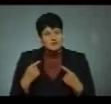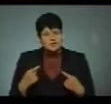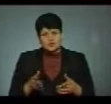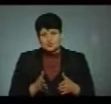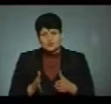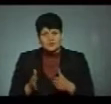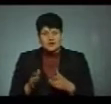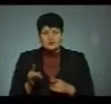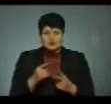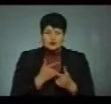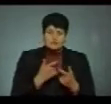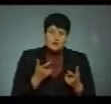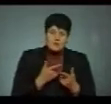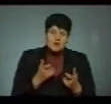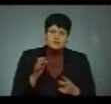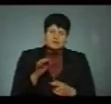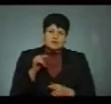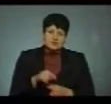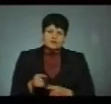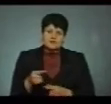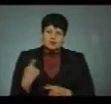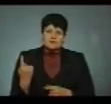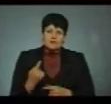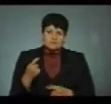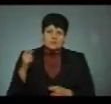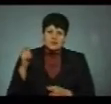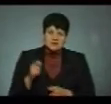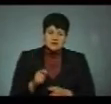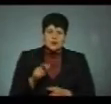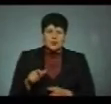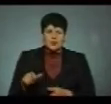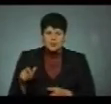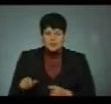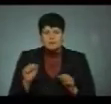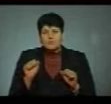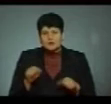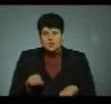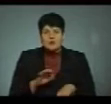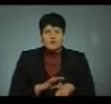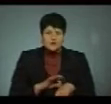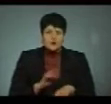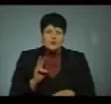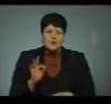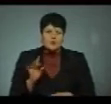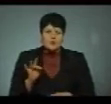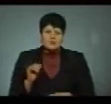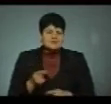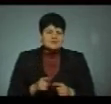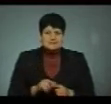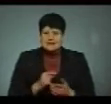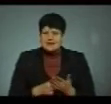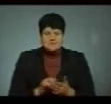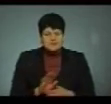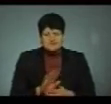А щодо інформації про те, що до Тернопільської області приїжджають люди, ймовірно, хворі коронавірусом, ця інформація не